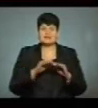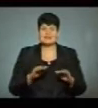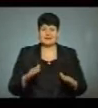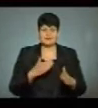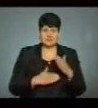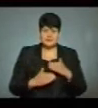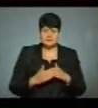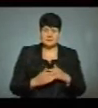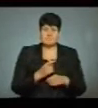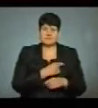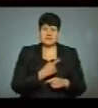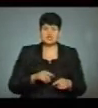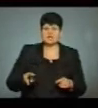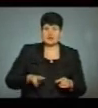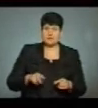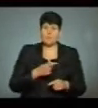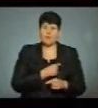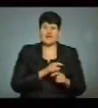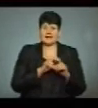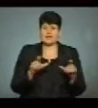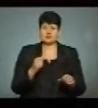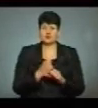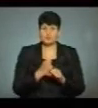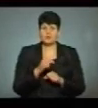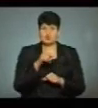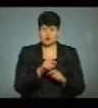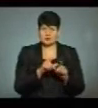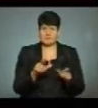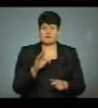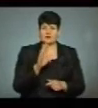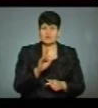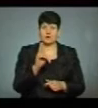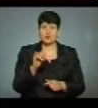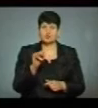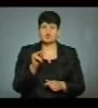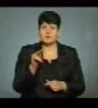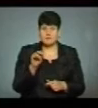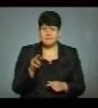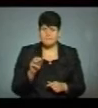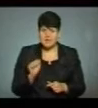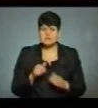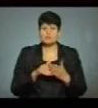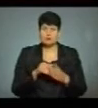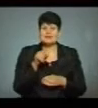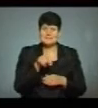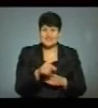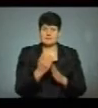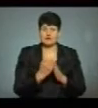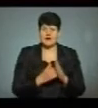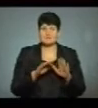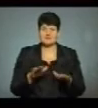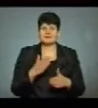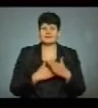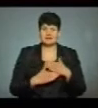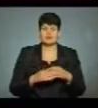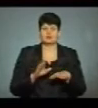За словами медичного директора з поліклінічної роботи цього медзакладу Володимира Кучми, за допомогою цієї програми діти з